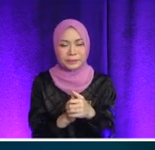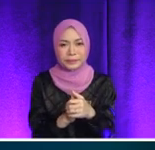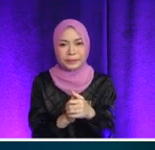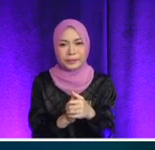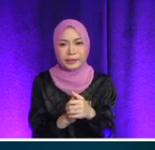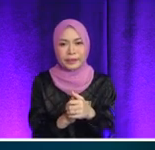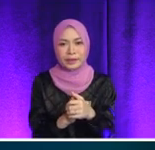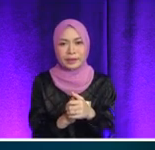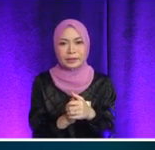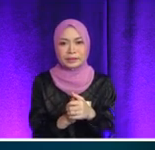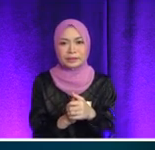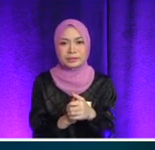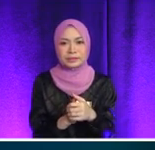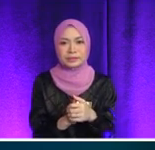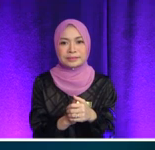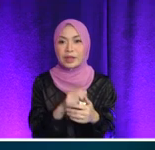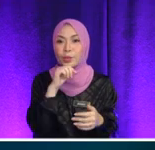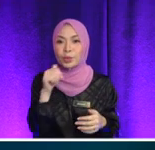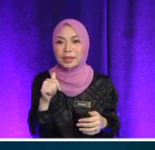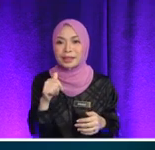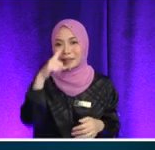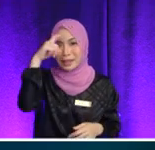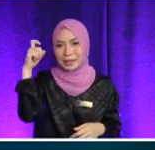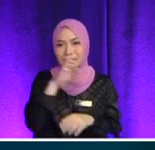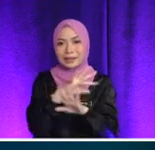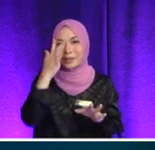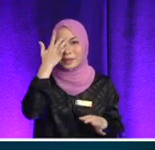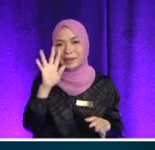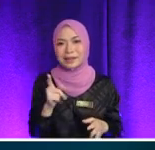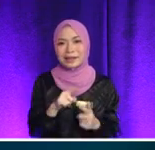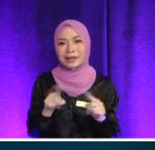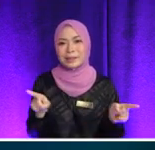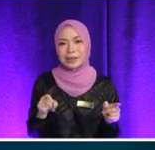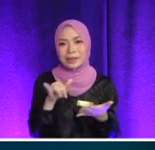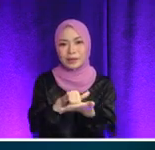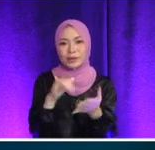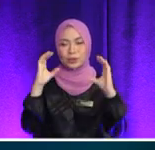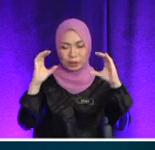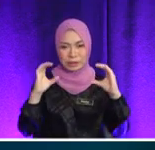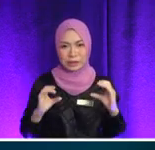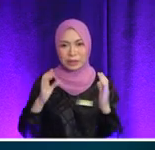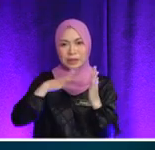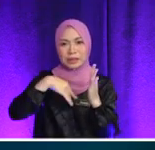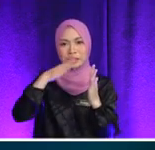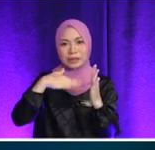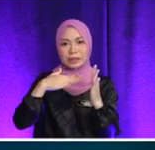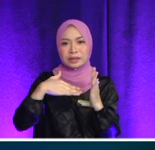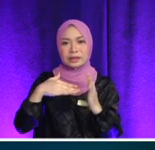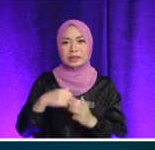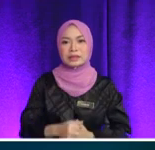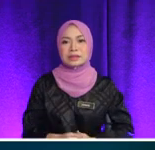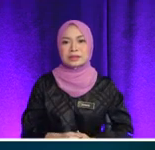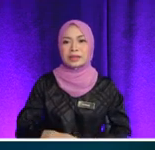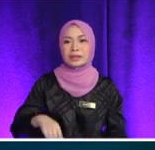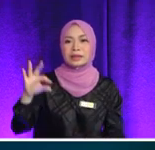kata di ini eee tak pandai ya sebenarnya beliau menggunakan aliran itu